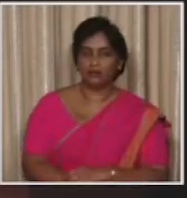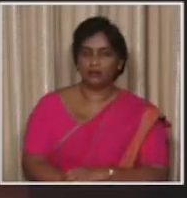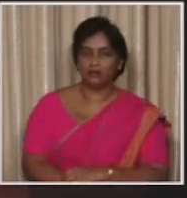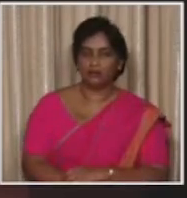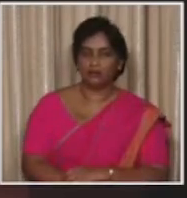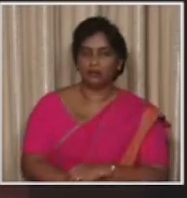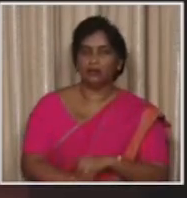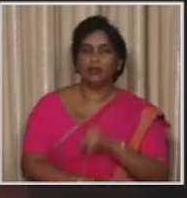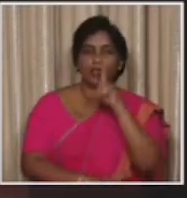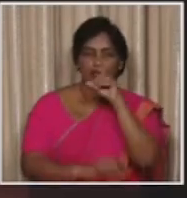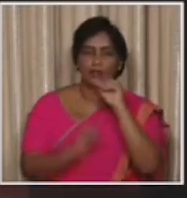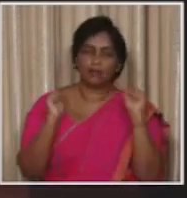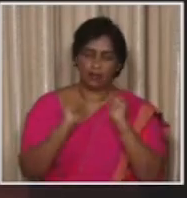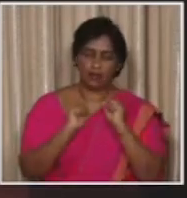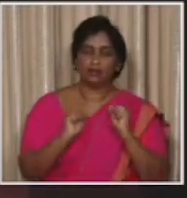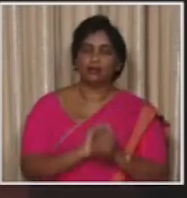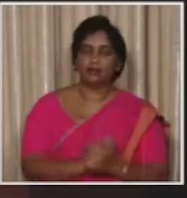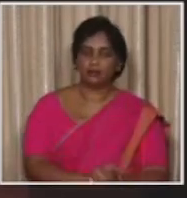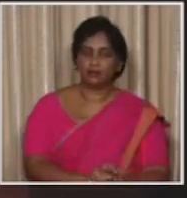කියලා. එකකට නම් බය වුණා.